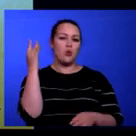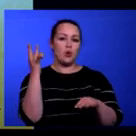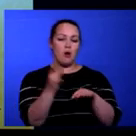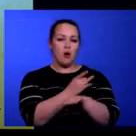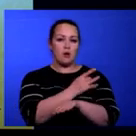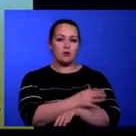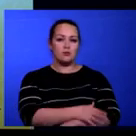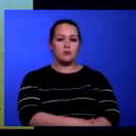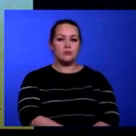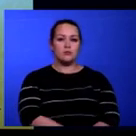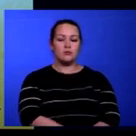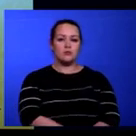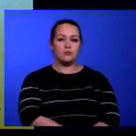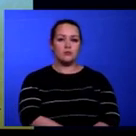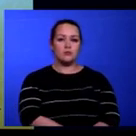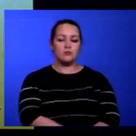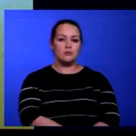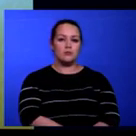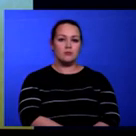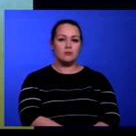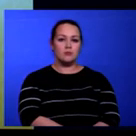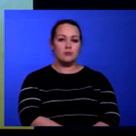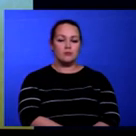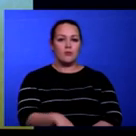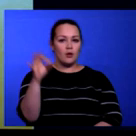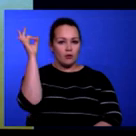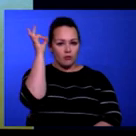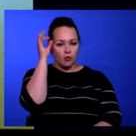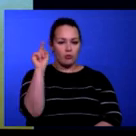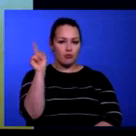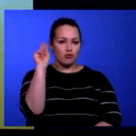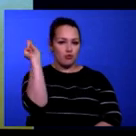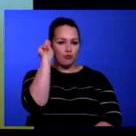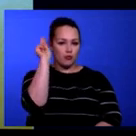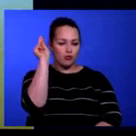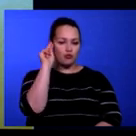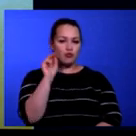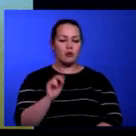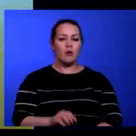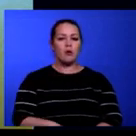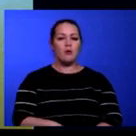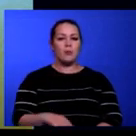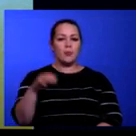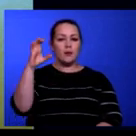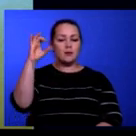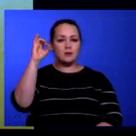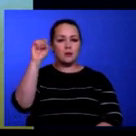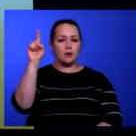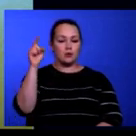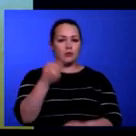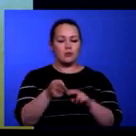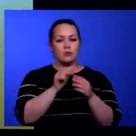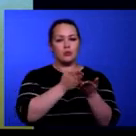раз давайте вспомним что мы выучили о союзе союз это служебная часть речи